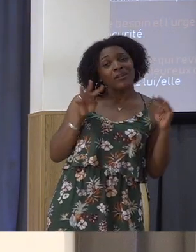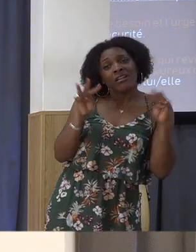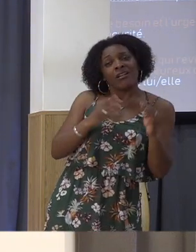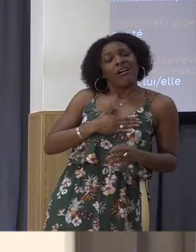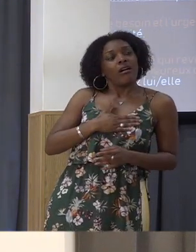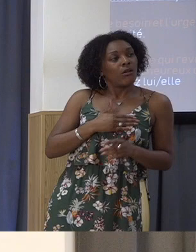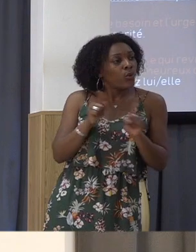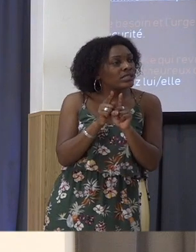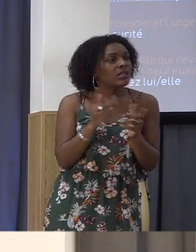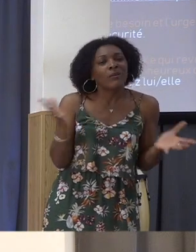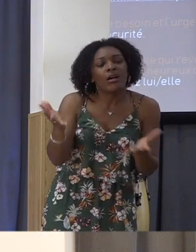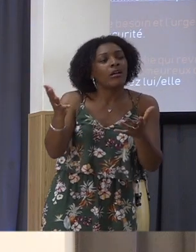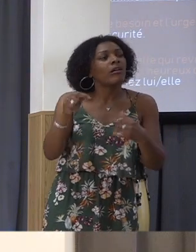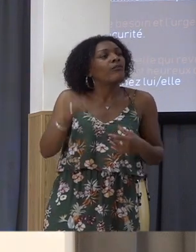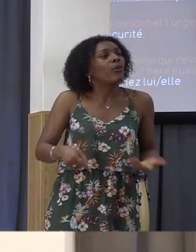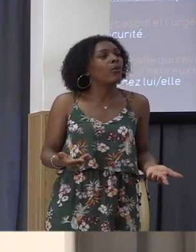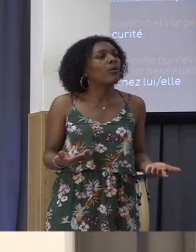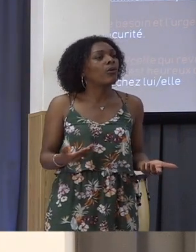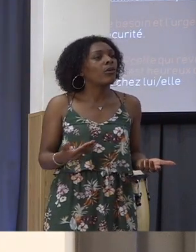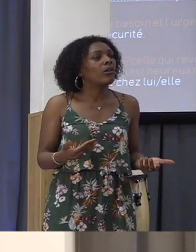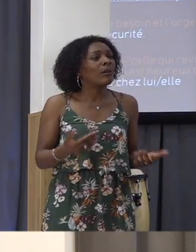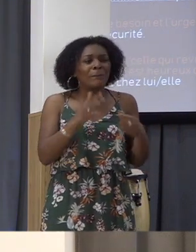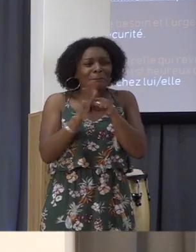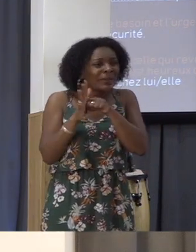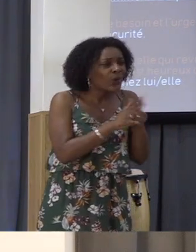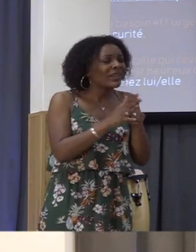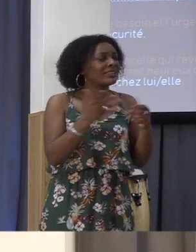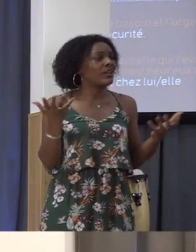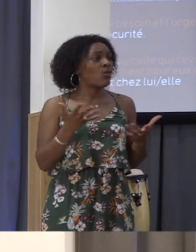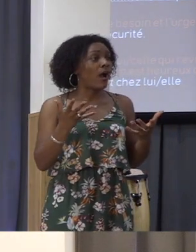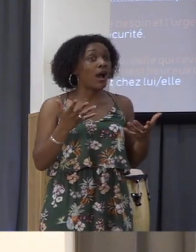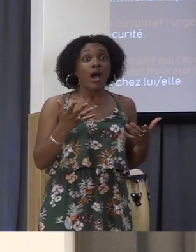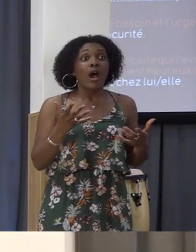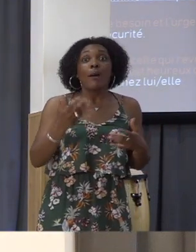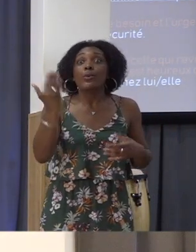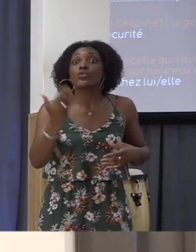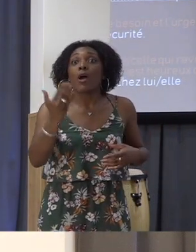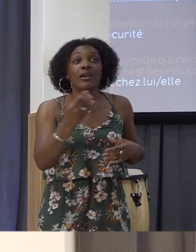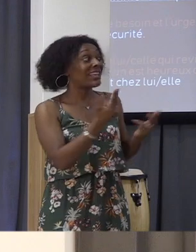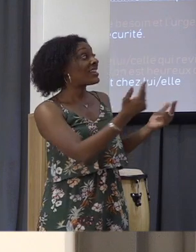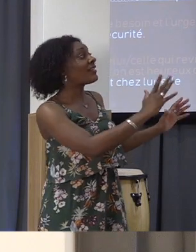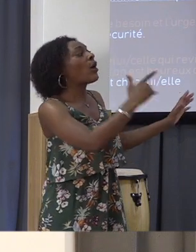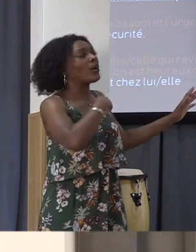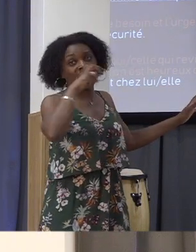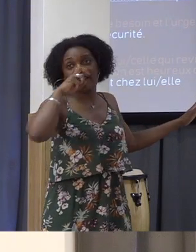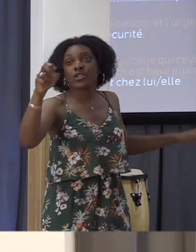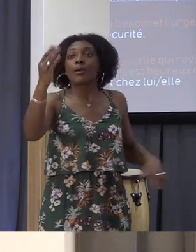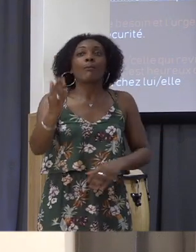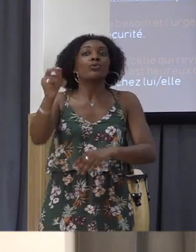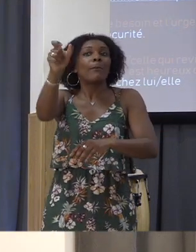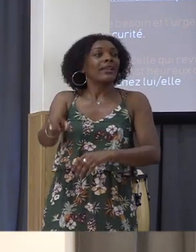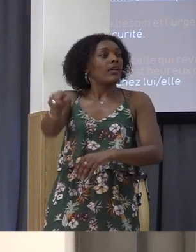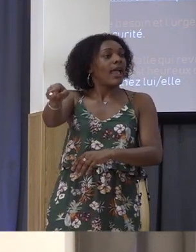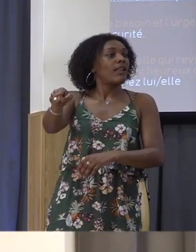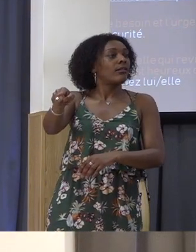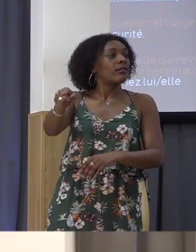Nous devons mettre l'accent, le focus, la priorité, là où il y a le besoin et l'urgence. Cela ne veut pas dire qu'on